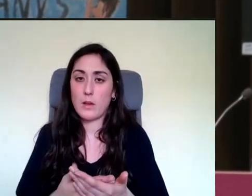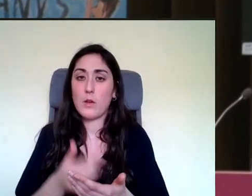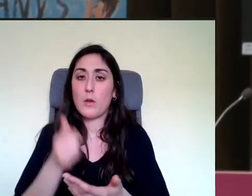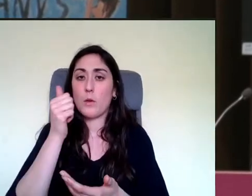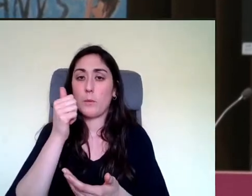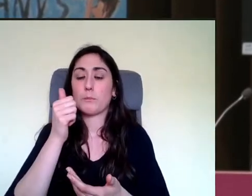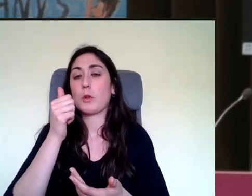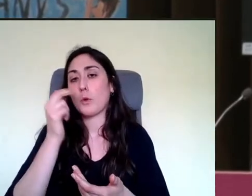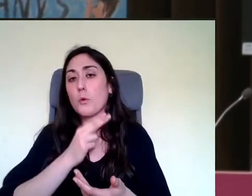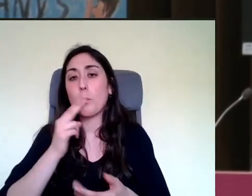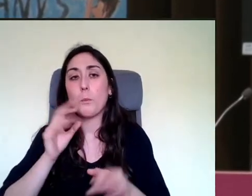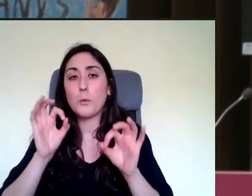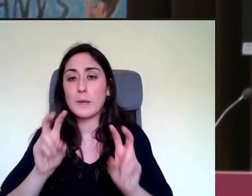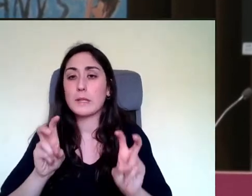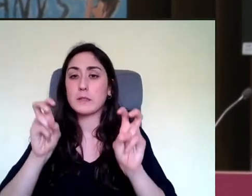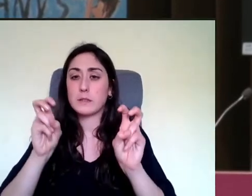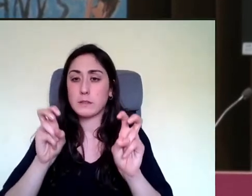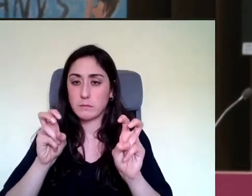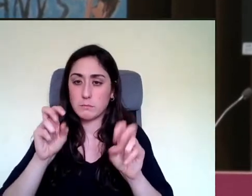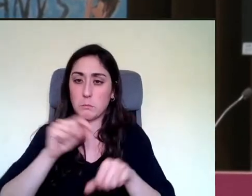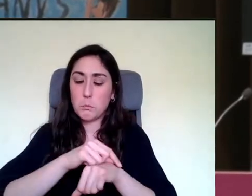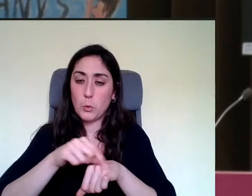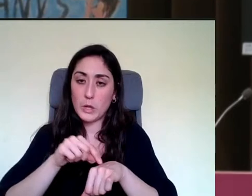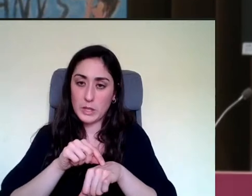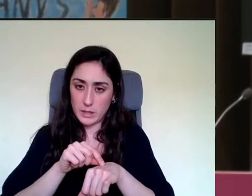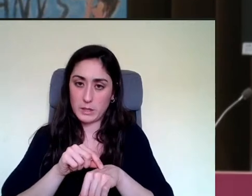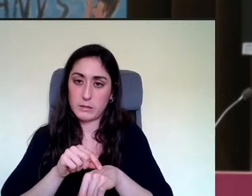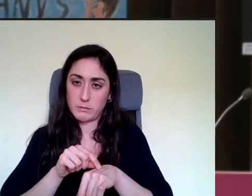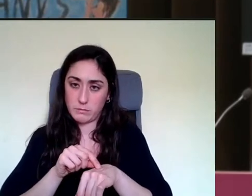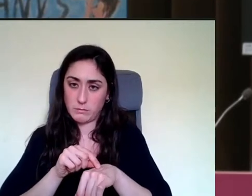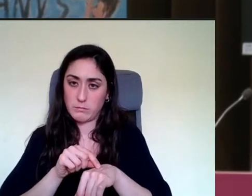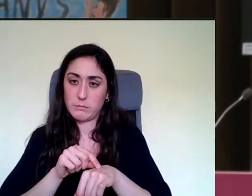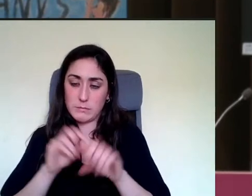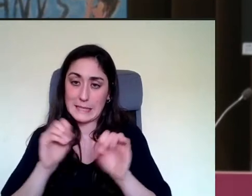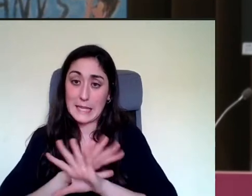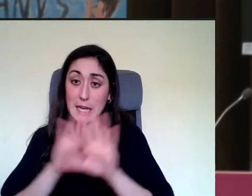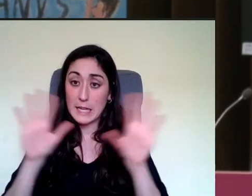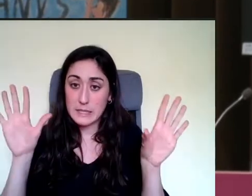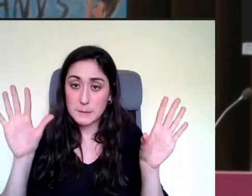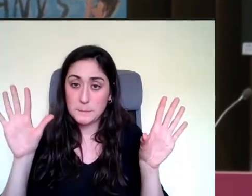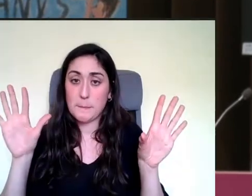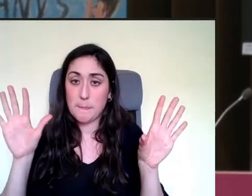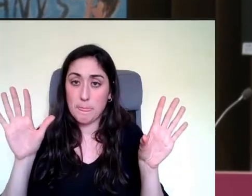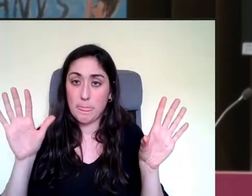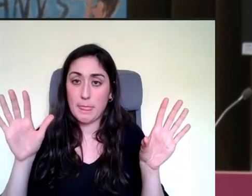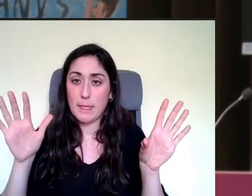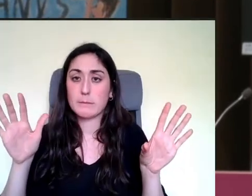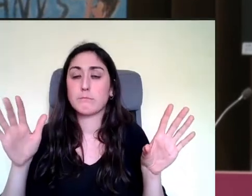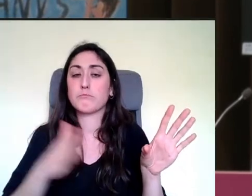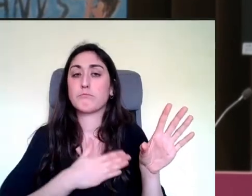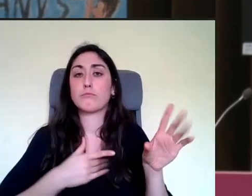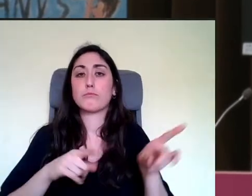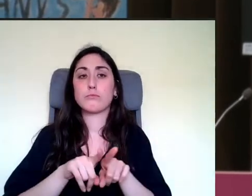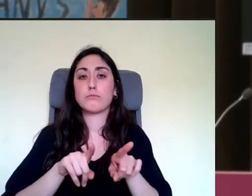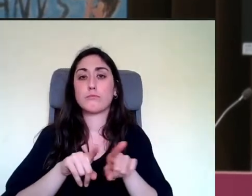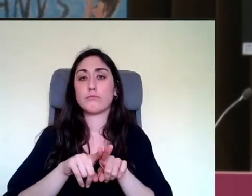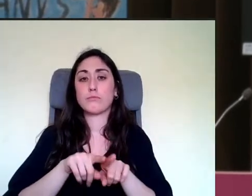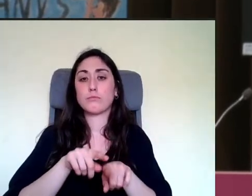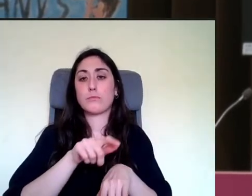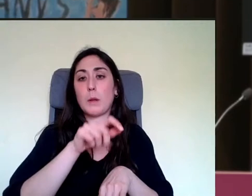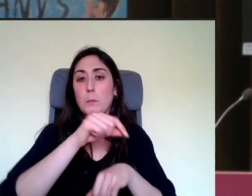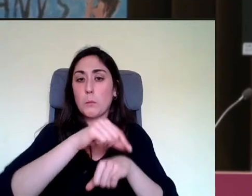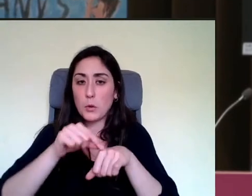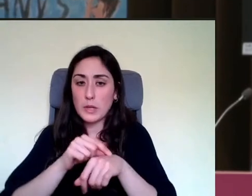Terrassa el que us podem manifestar que aquest compromís hi és claríssimament. Apostem per les polítiques que fomentin els